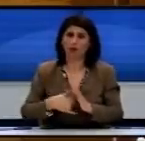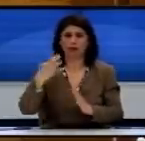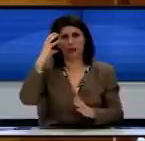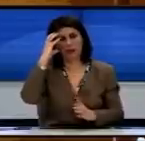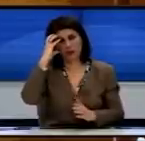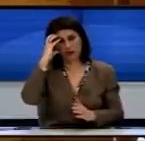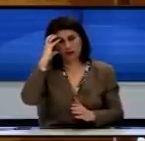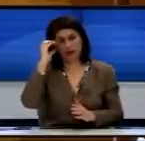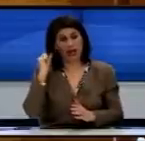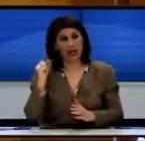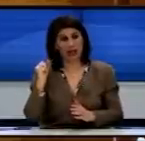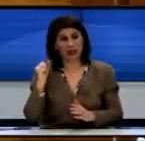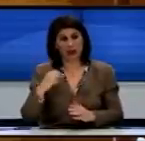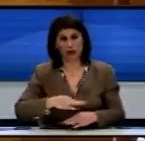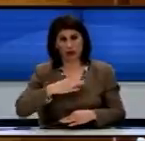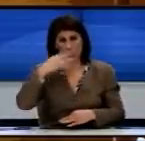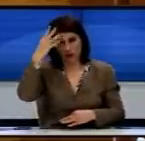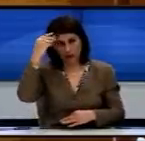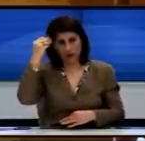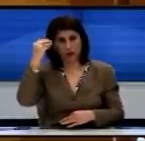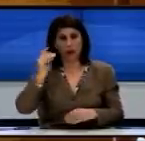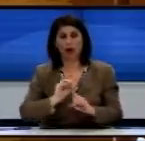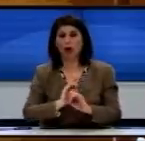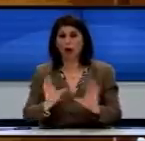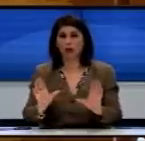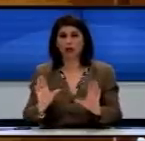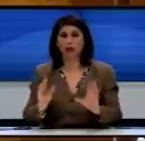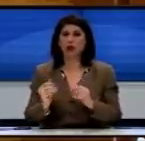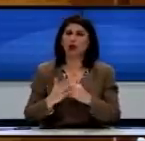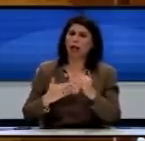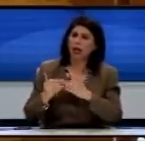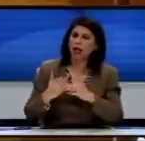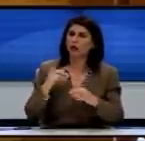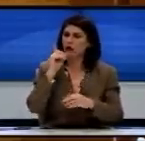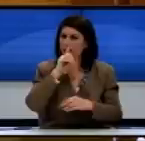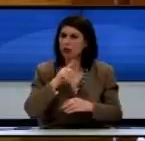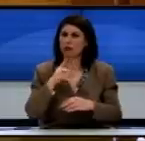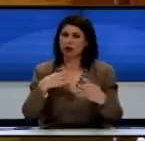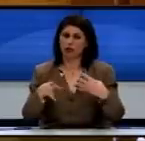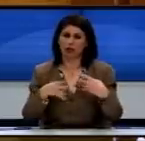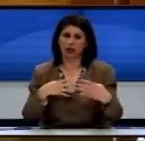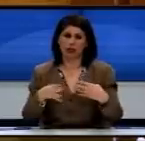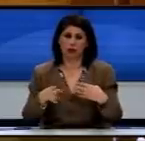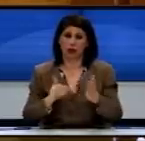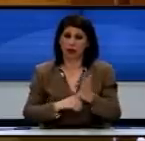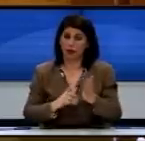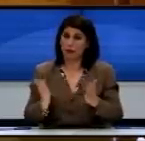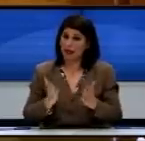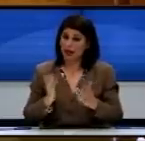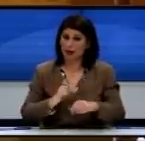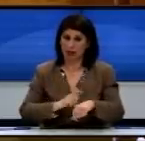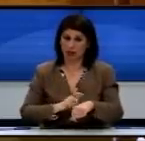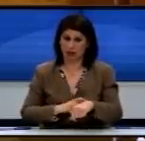μου θυμήσατε έντονα τον κύριο Τσίπρα, χωρίς όμως το ταλέντο στο ψέμα και στο λαϊκισμό. Και θα πρέπει κάποια